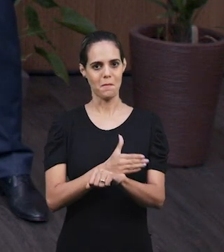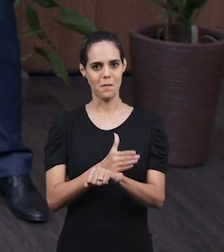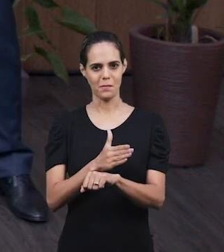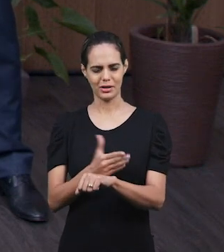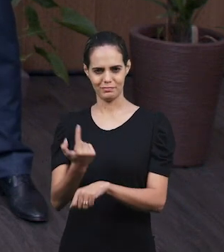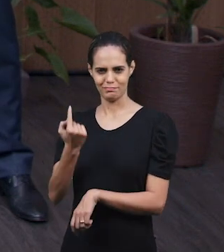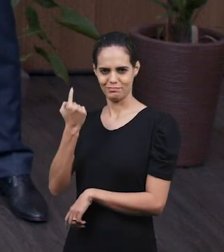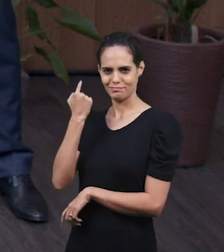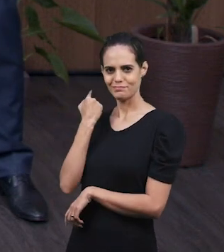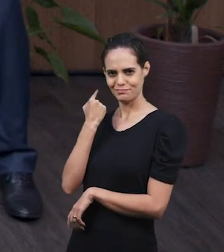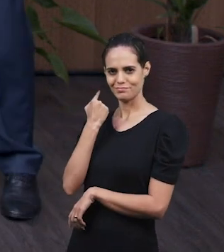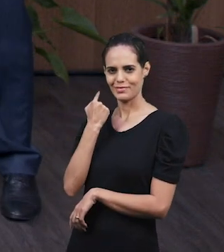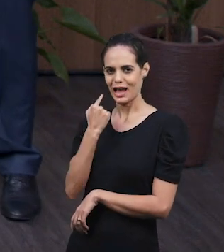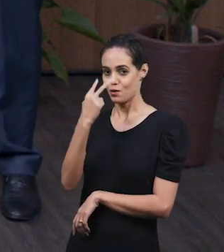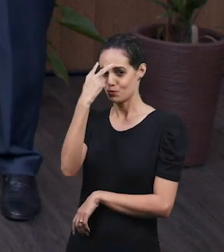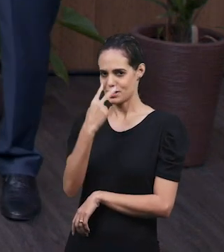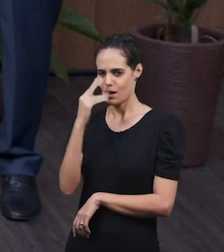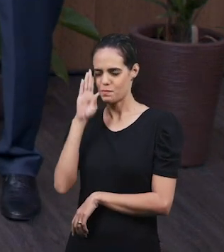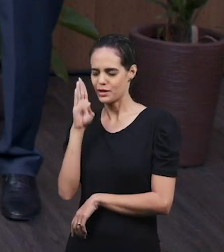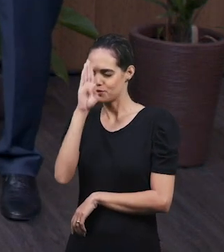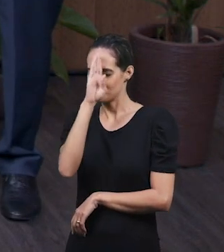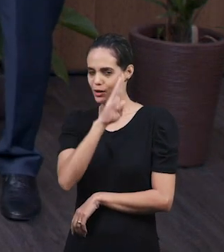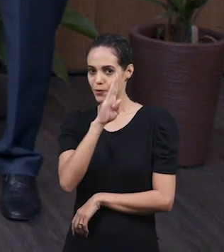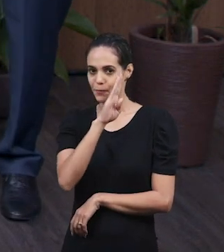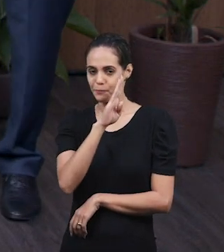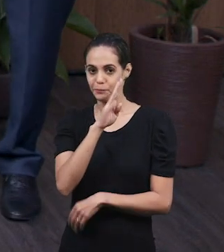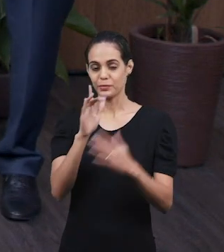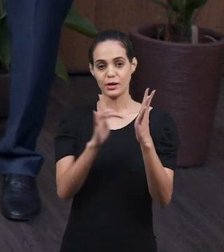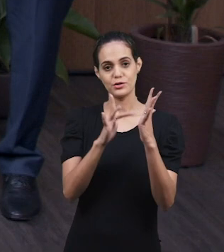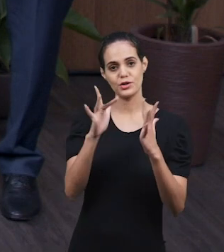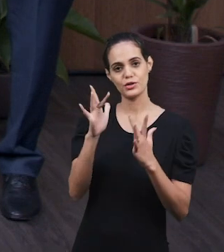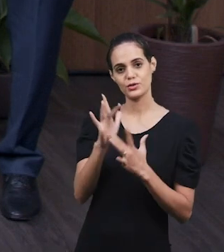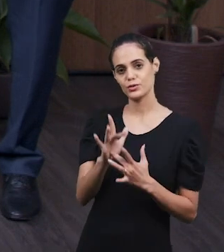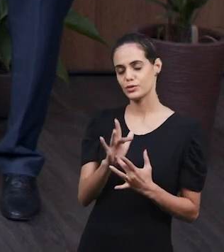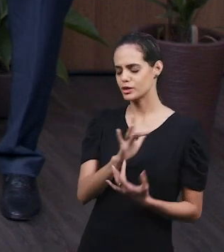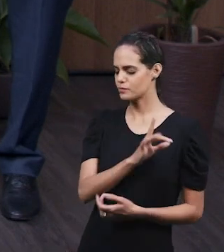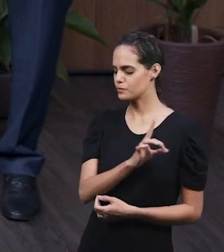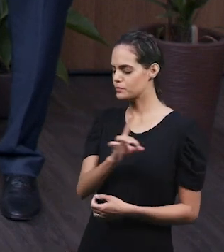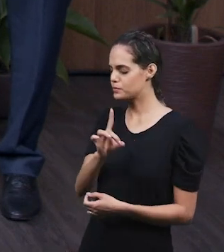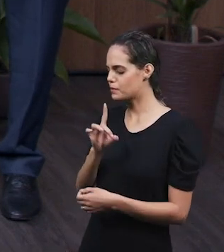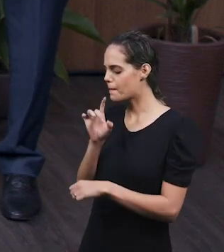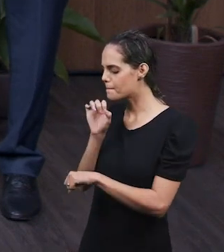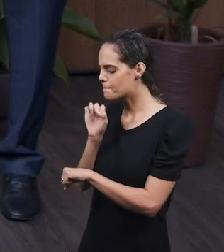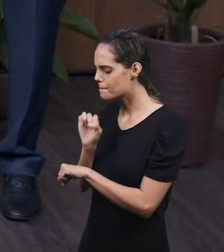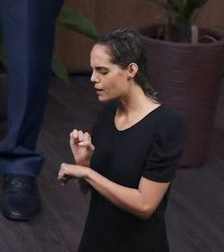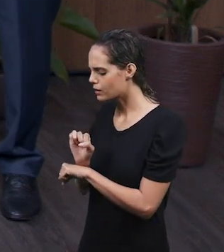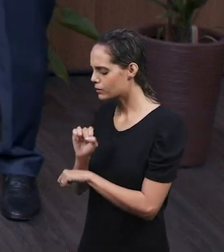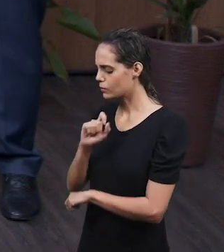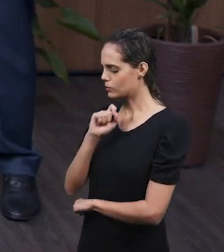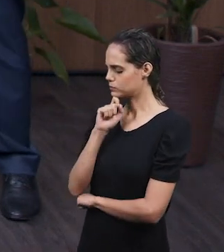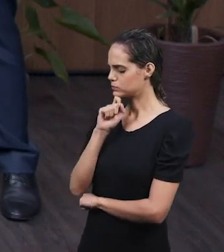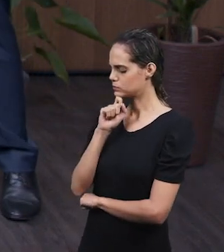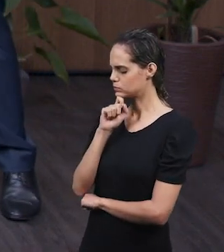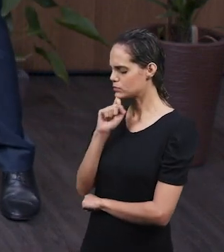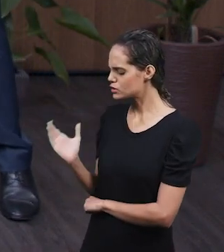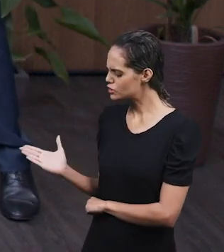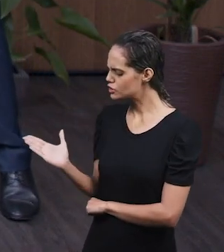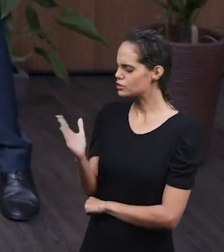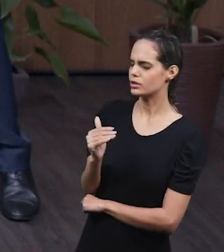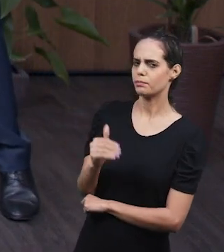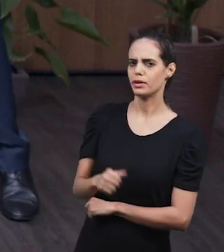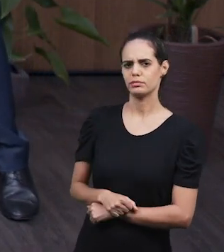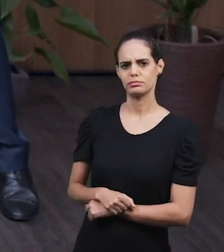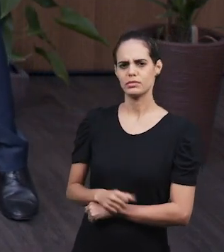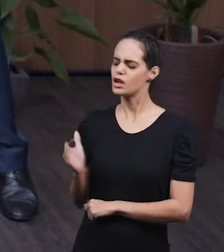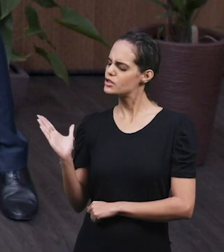la supplication de Bartimée, l'aveugle, le Seigneur Jésus, il s'est arrêté. Il s'est arrêté, sa marche, il